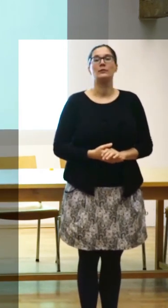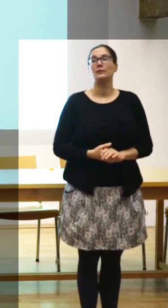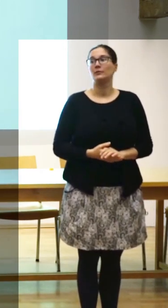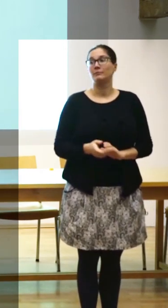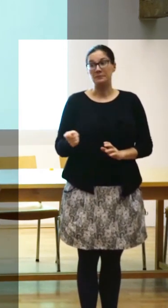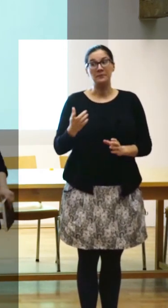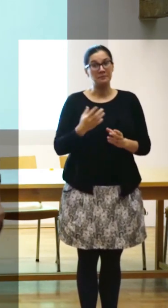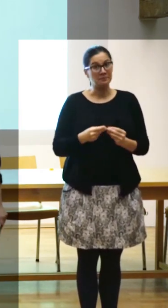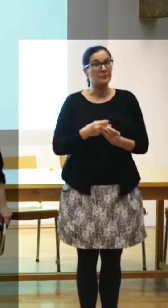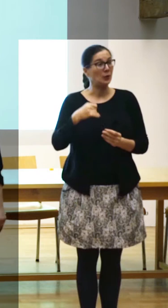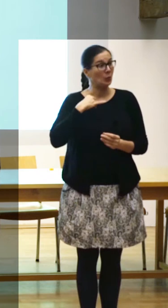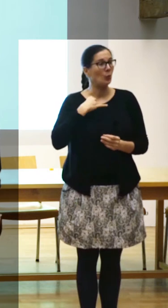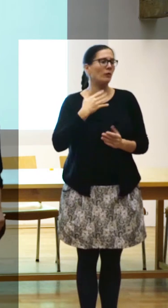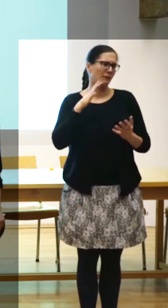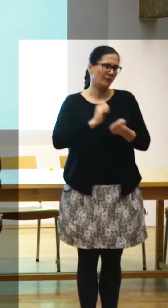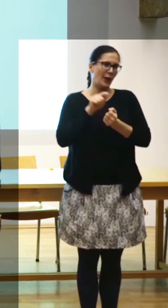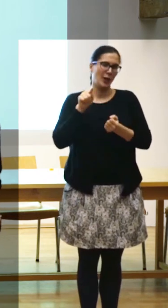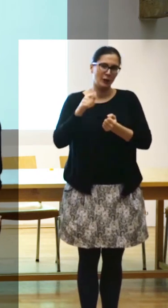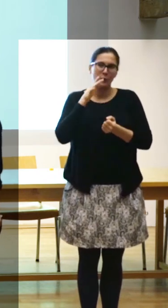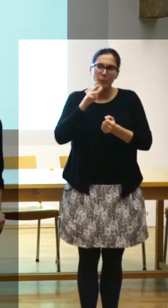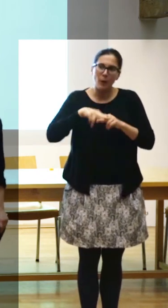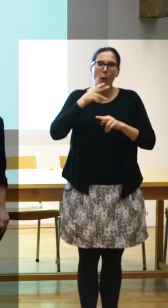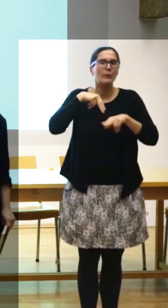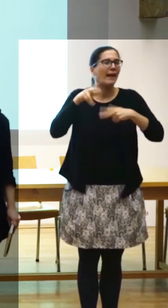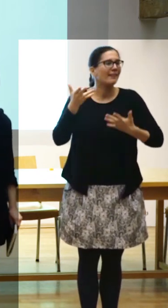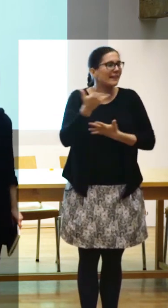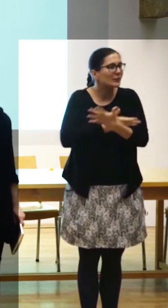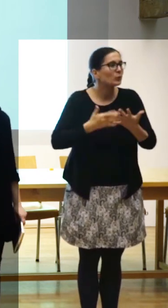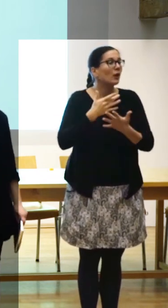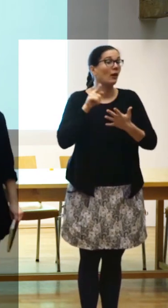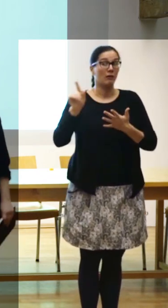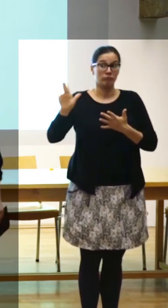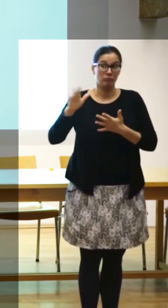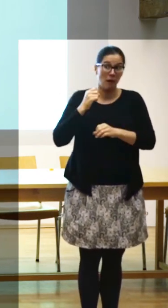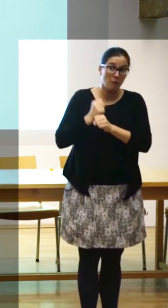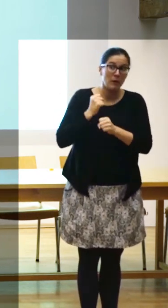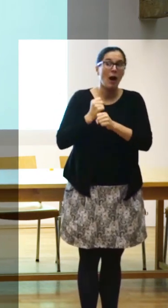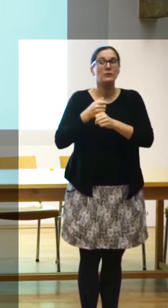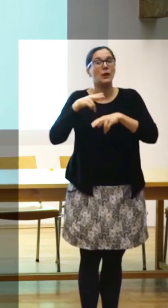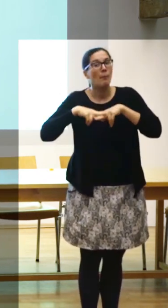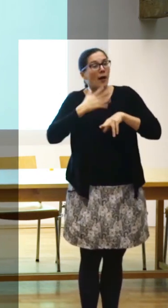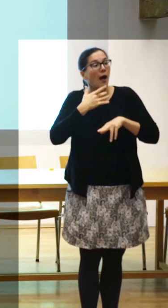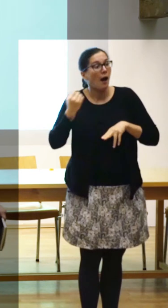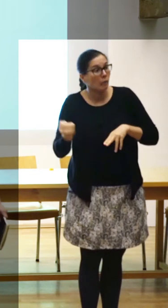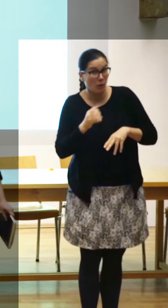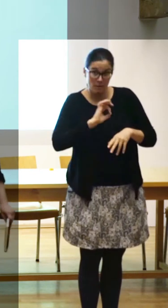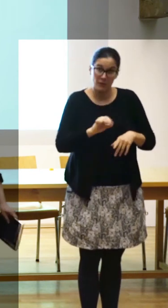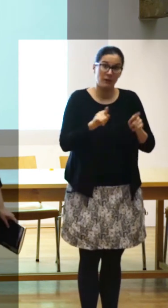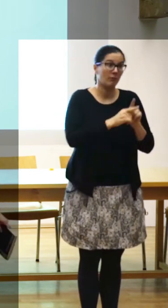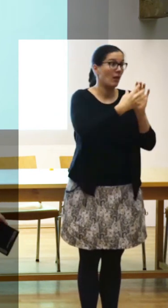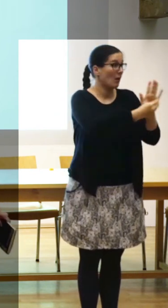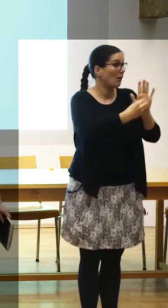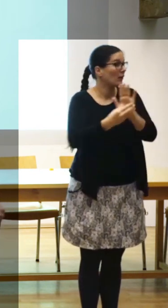věcí, ke kterým se možná vrátíme, jak moc tohle jde aplikovat jinde, jak moc je vlastně něco jako společnost Jindřicha Chalupeckého